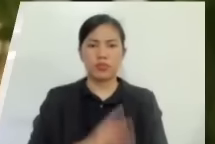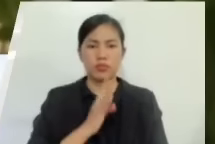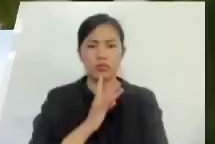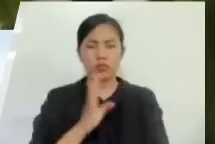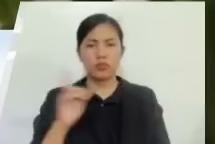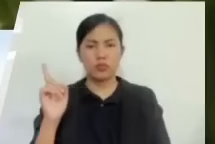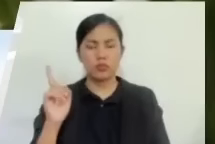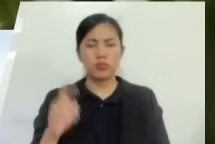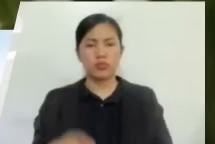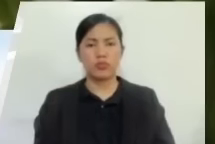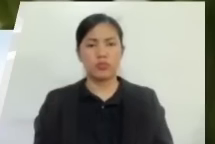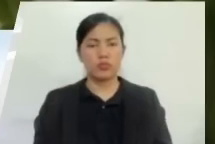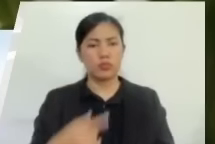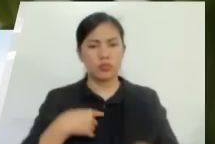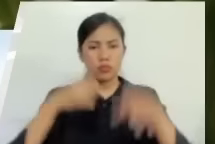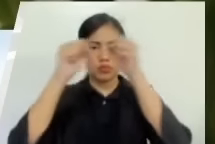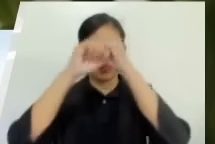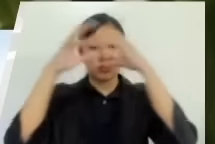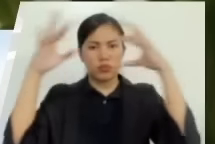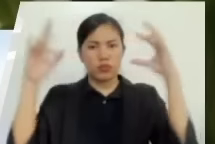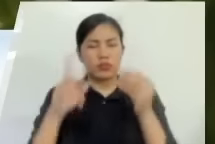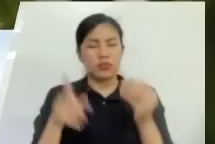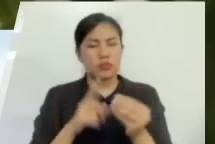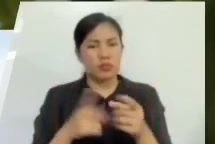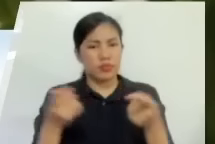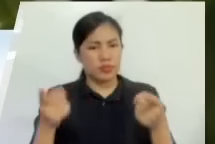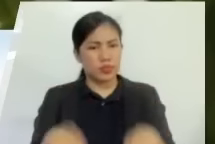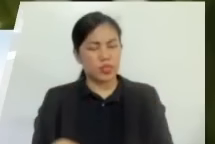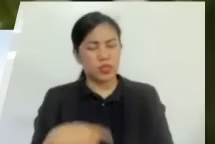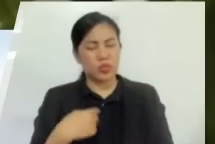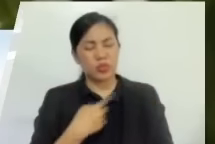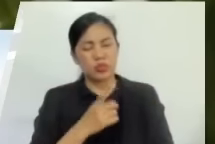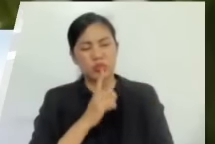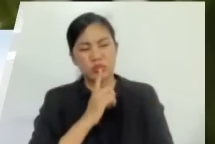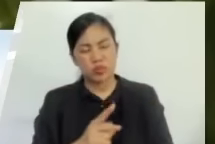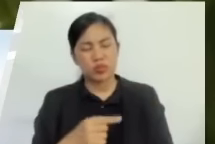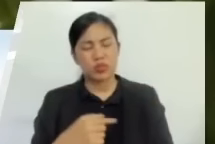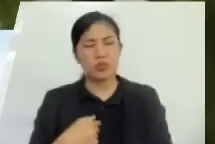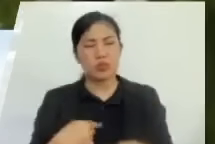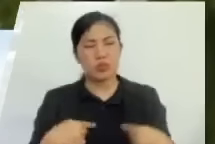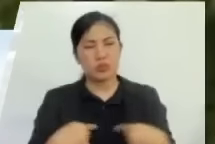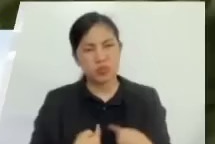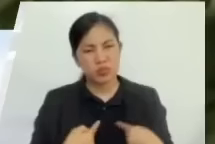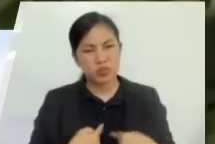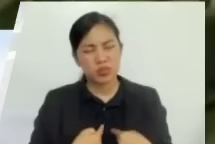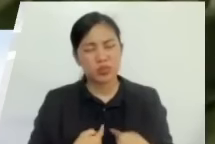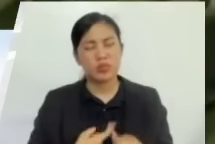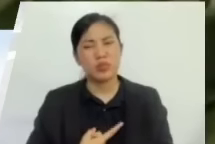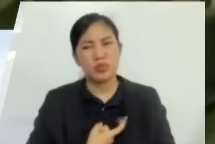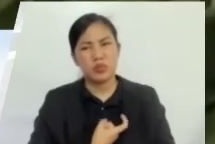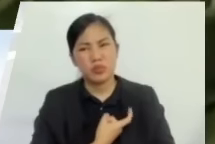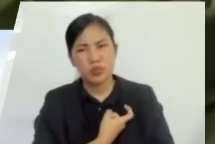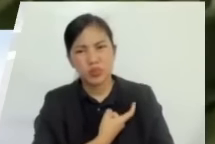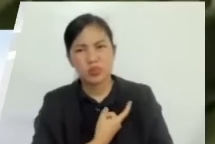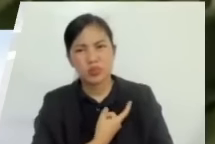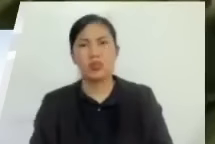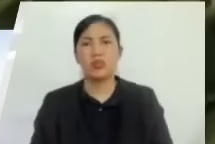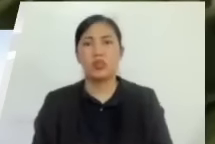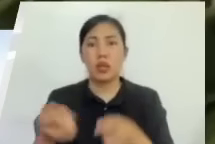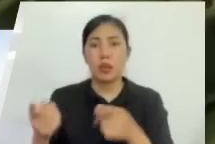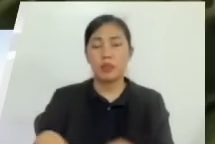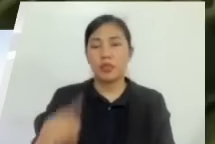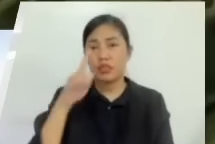ini-imagine ko yung mga pangyayari. Talagang napakasakit. Mahirap para sa mga kaanak na tanggapin ng sinapit ng 39-anyos na